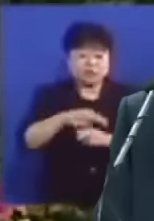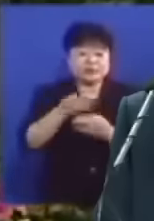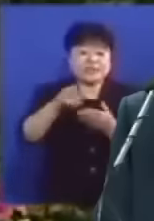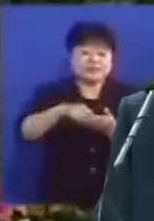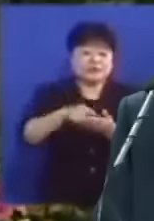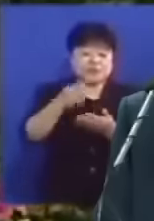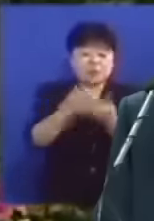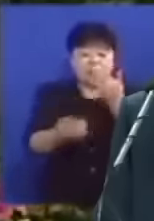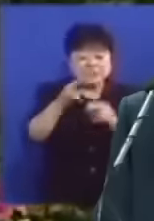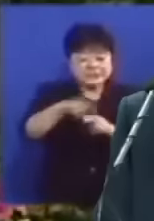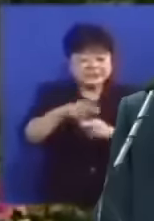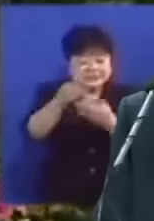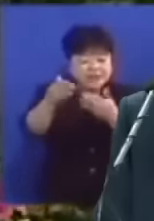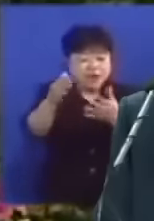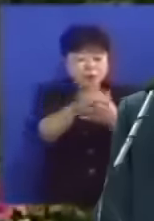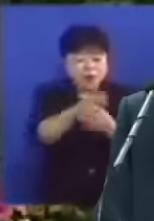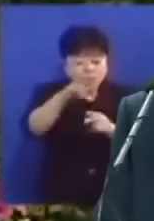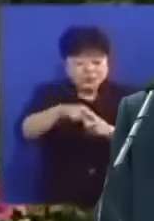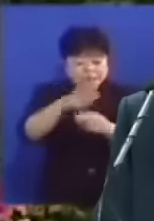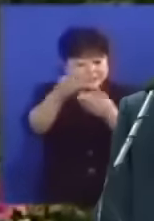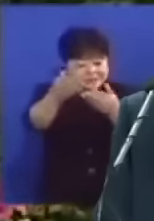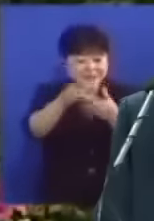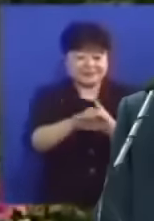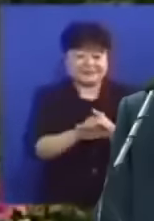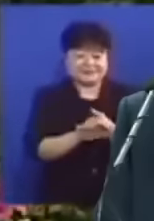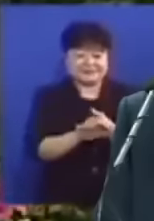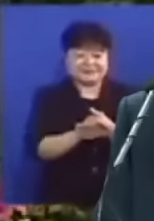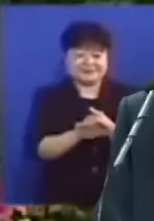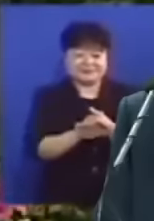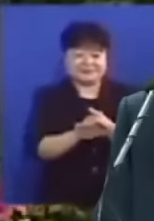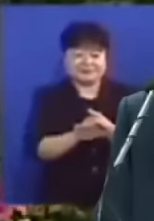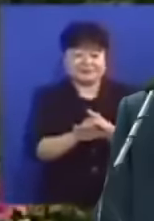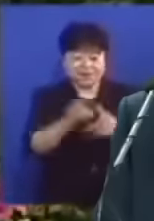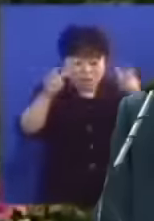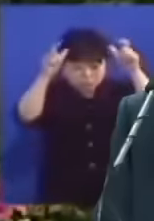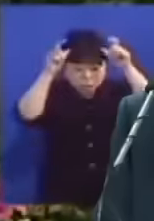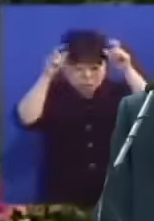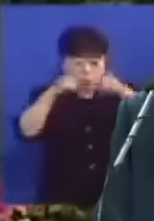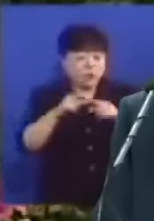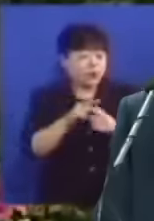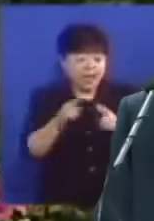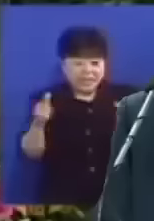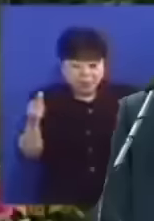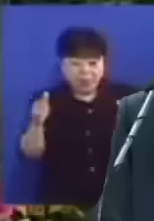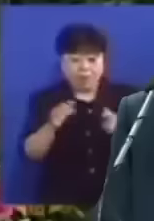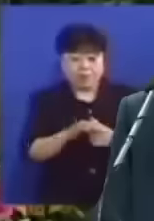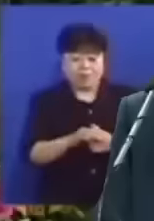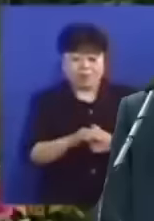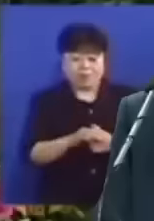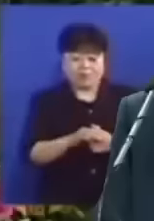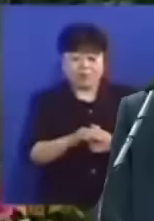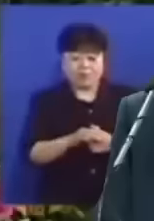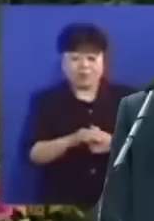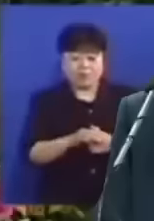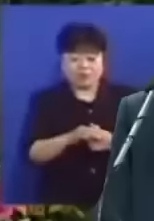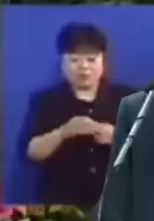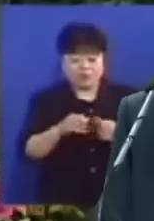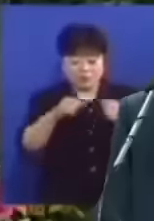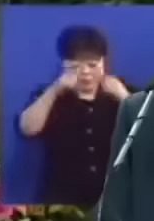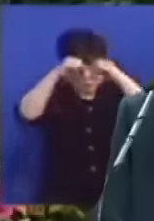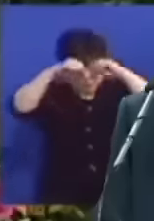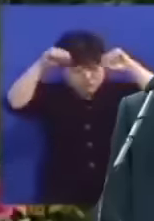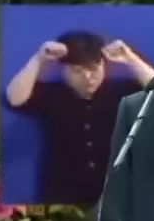속건제나 번제나 화목제를 드리는데 여기에 소도 보통 소 아닙니다. 곧 뿔과 굽이